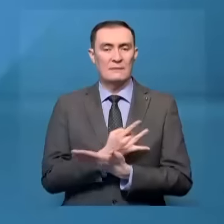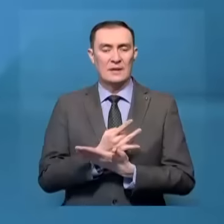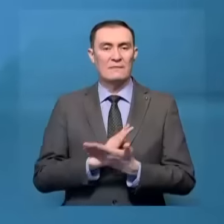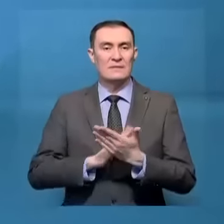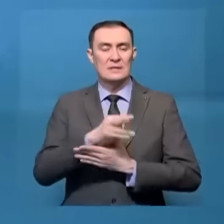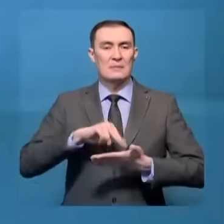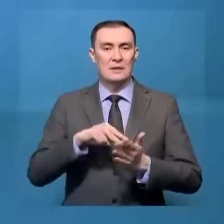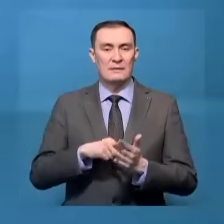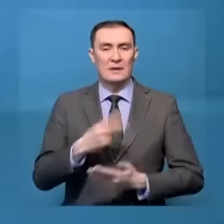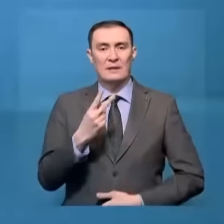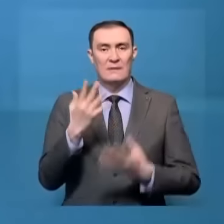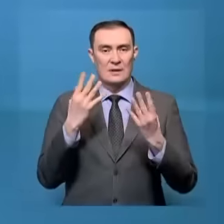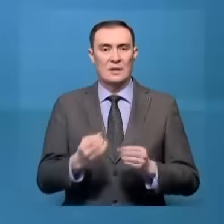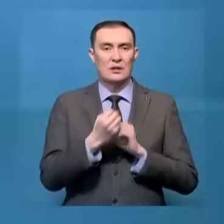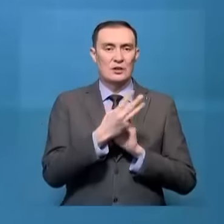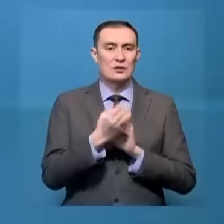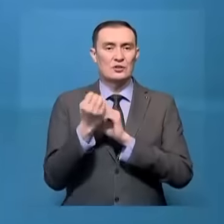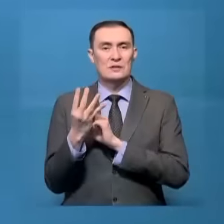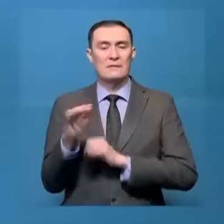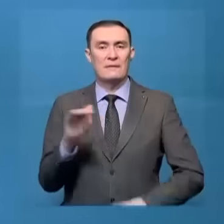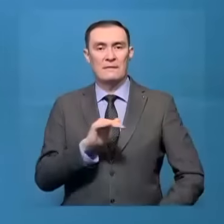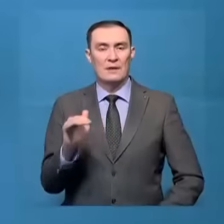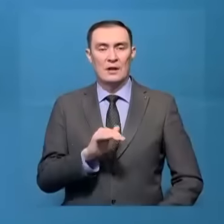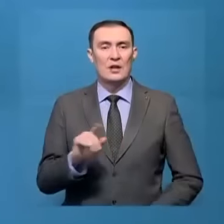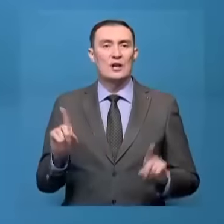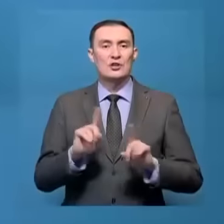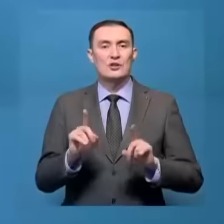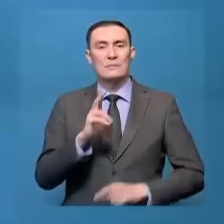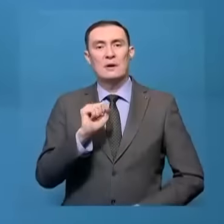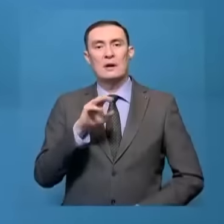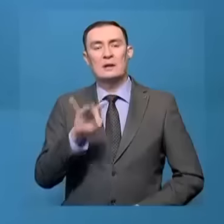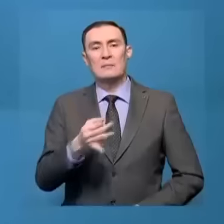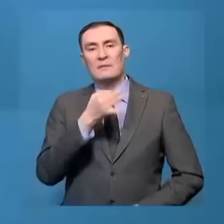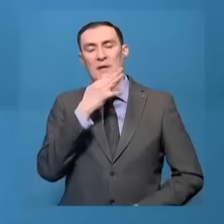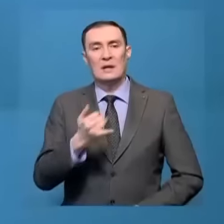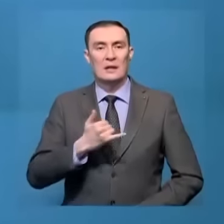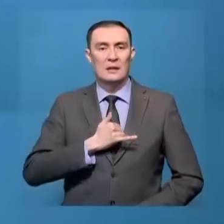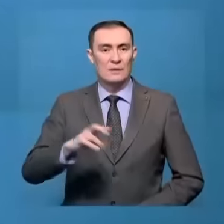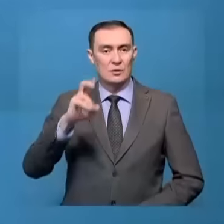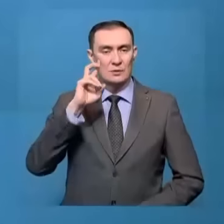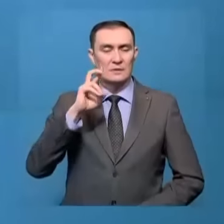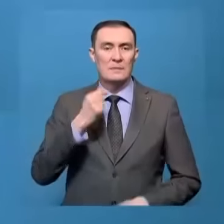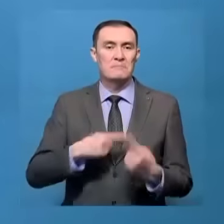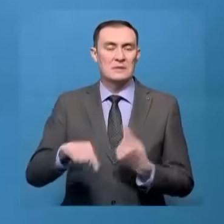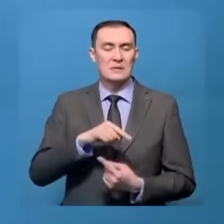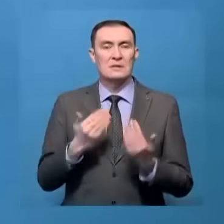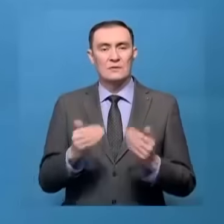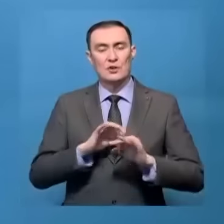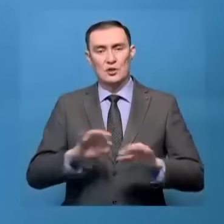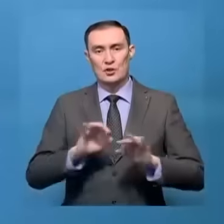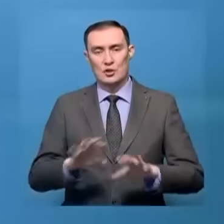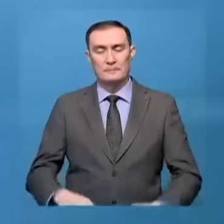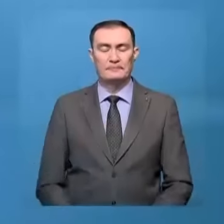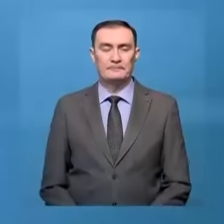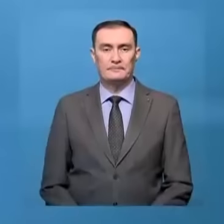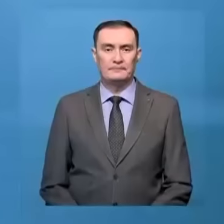Визит запланирован на два дня, 13 и 14 февраля. Чем Катар привлекателен для казахстанцев и отечественного бизнеса, расскажет наш